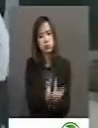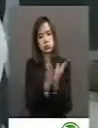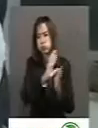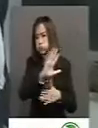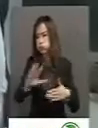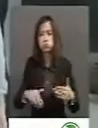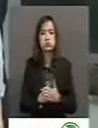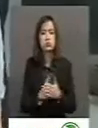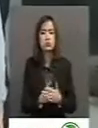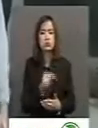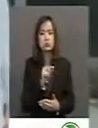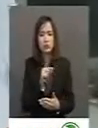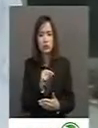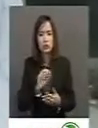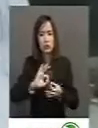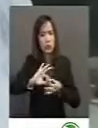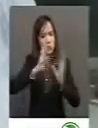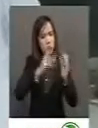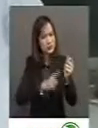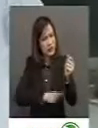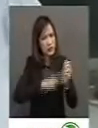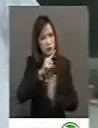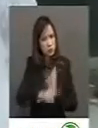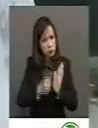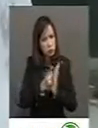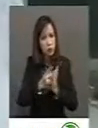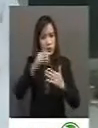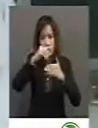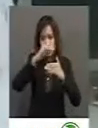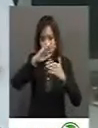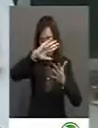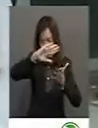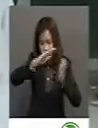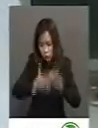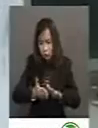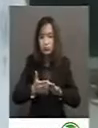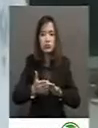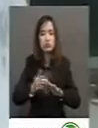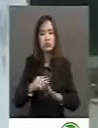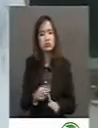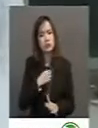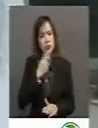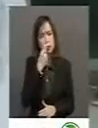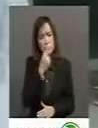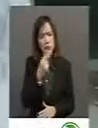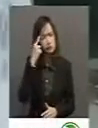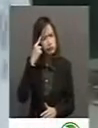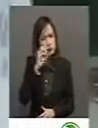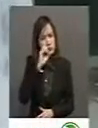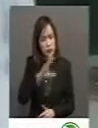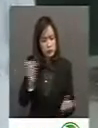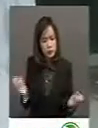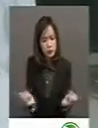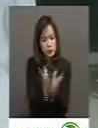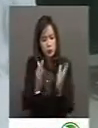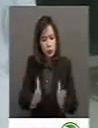ไฟไหม้นานหลายชั่วโมงต่อเนื่องกันชั้นดาดฟ้านี่ถึงขั้นทรุดตัวลงมายังไม่สามารถระบุได้ว่าจะไปกระทบกับโครงสร้างอาค